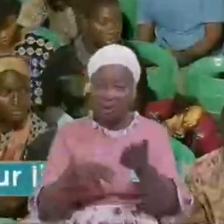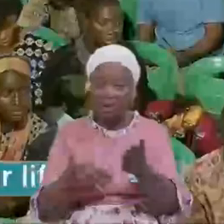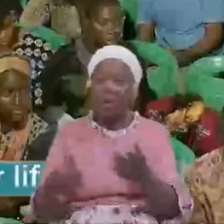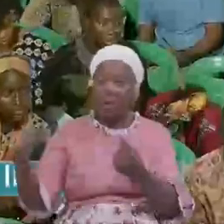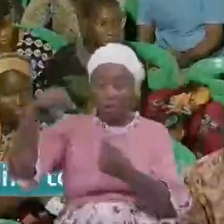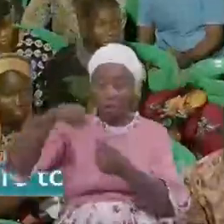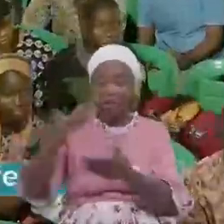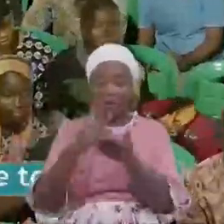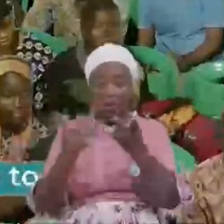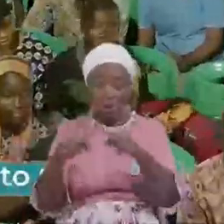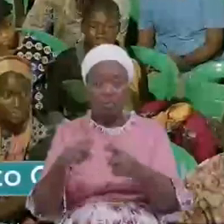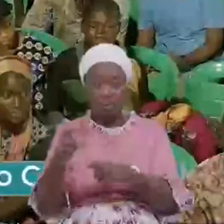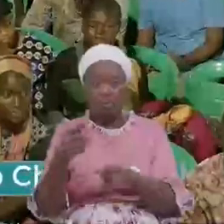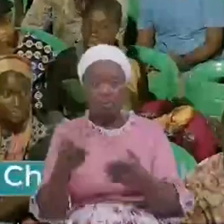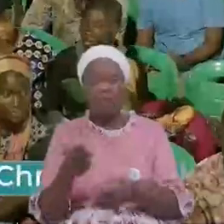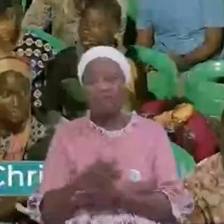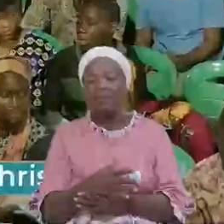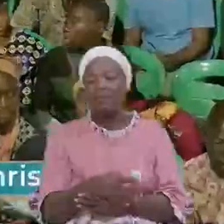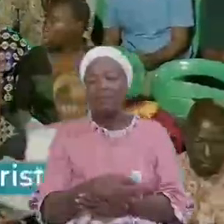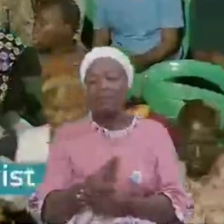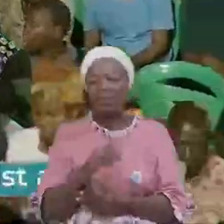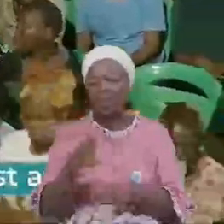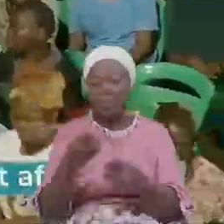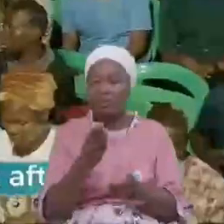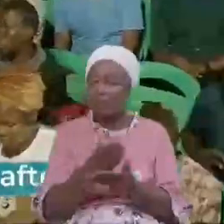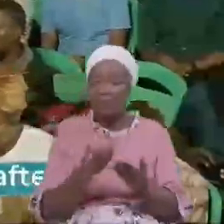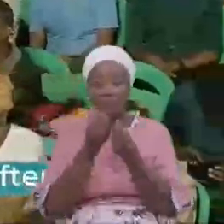jusqu'à ce que quelqu'un vienne vers vous. Il va vous donner